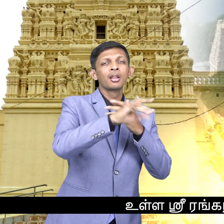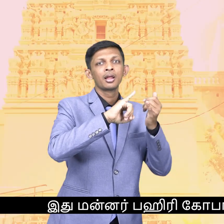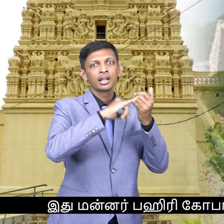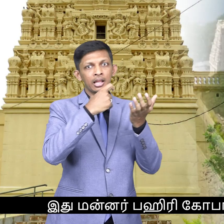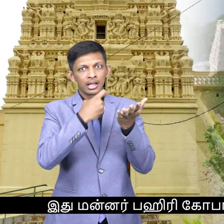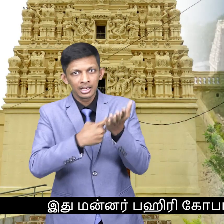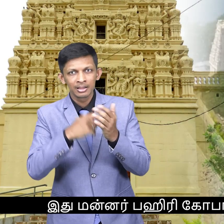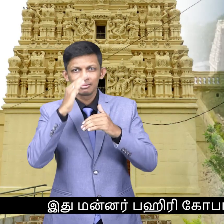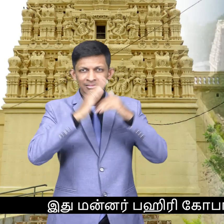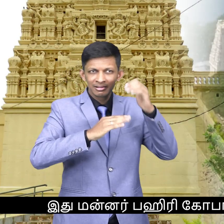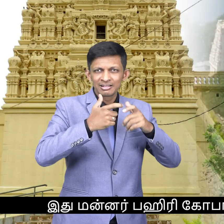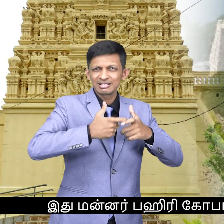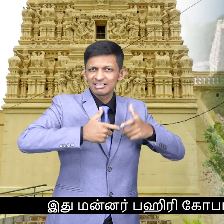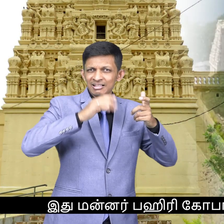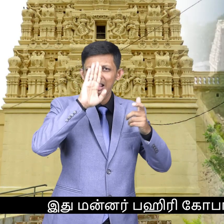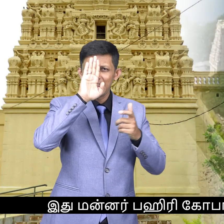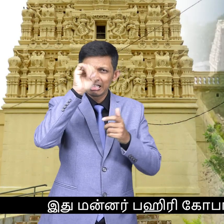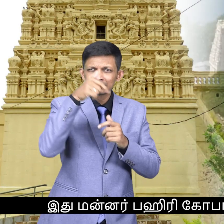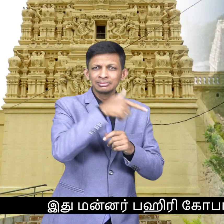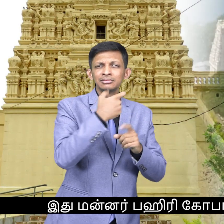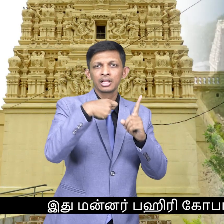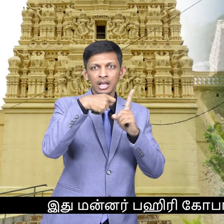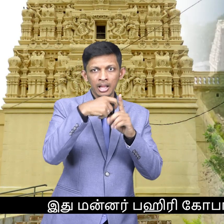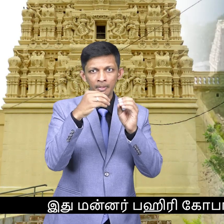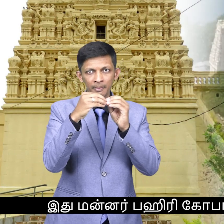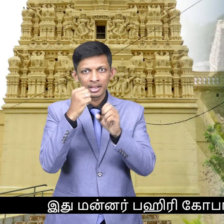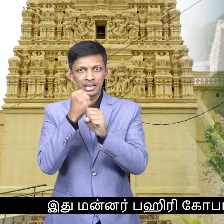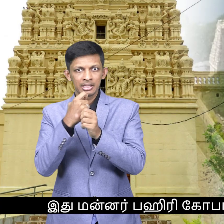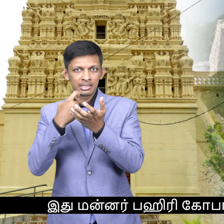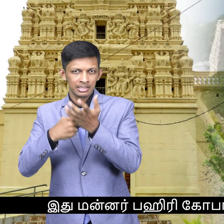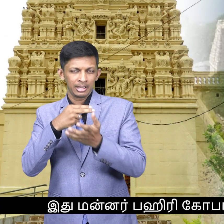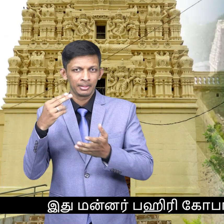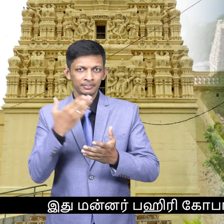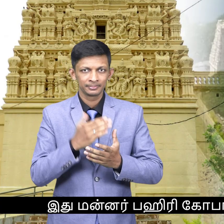கோயில். இது மன்னர் பஹிரி கோபால் ராவ் அவர்களால் கட்டப்பட்டது.